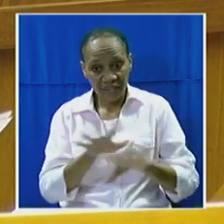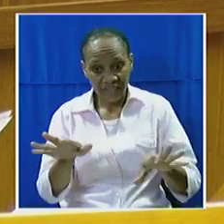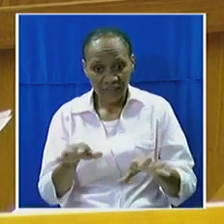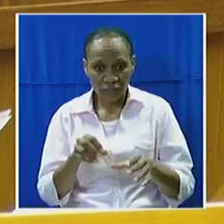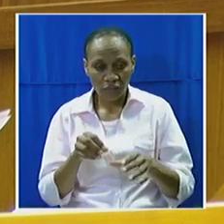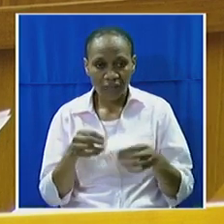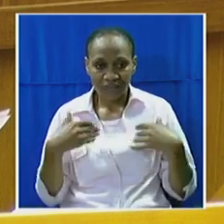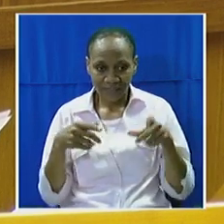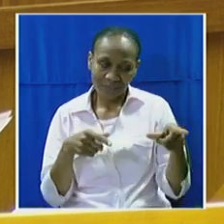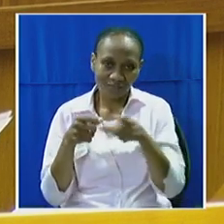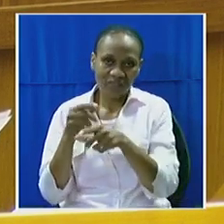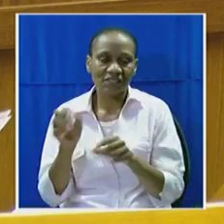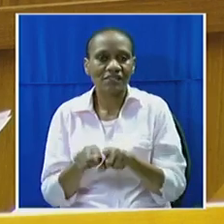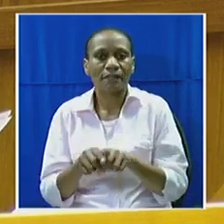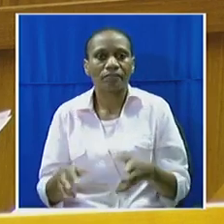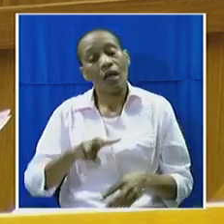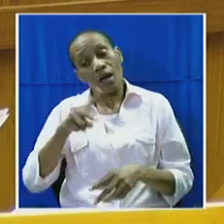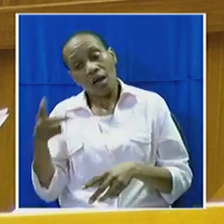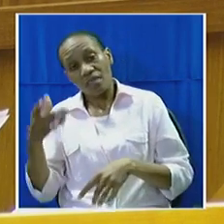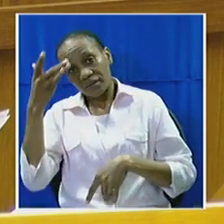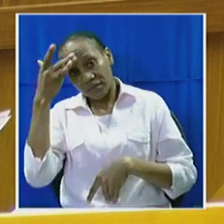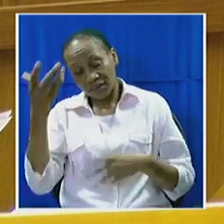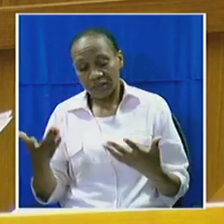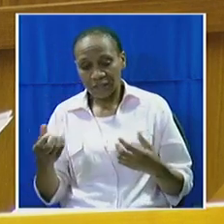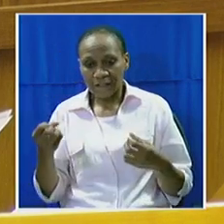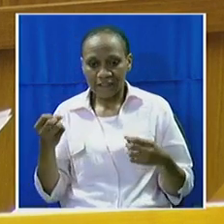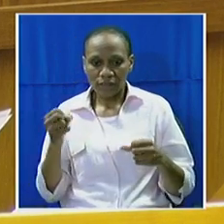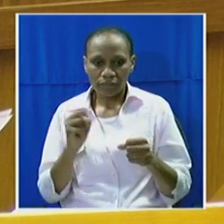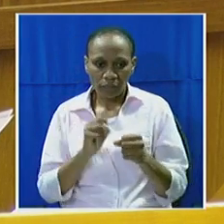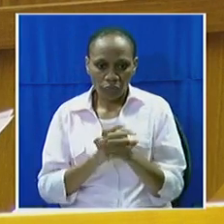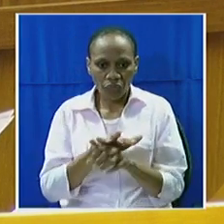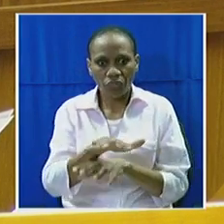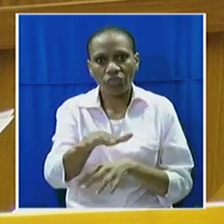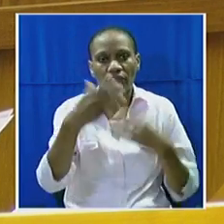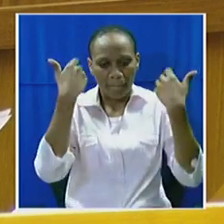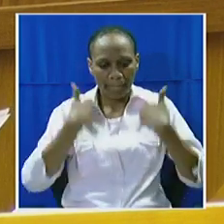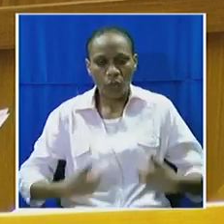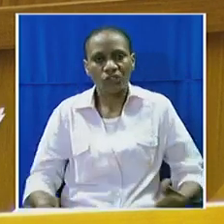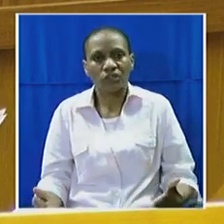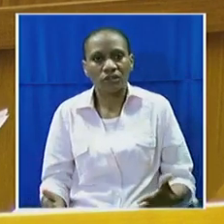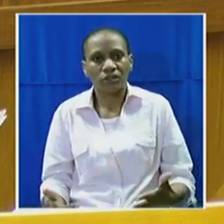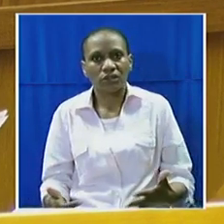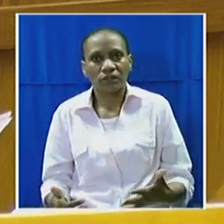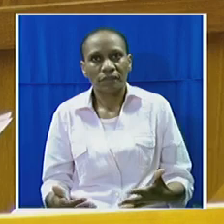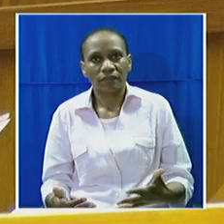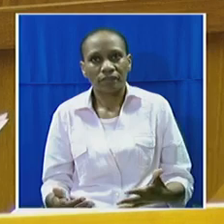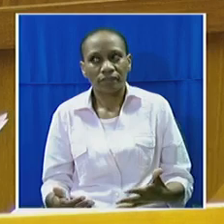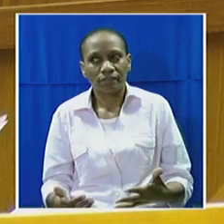izihlunguzo zaleso sifo. Kusinda bakagwala. Masibalekeleni lesifo ngokuthi siqikelele ukuhlanzeka